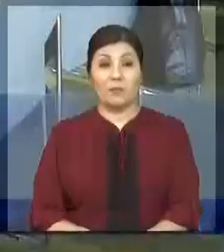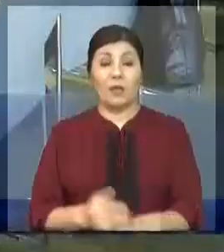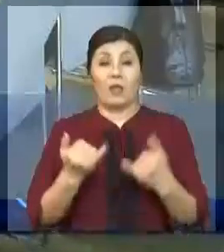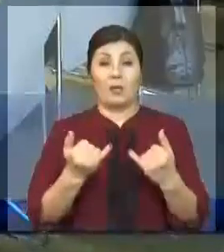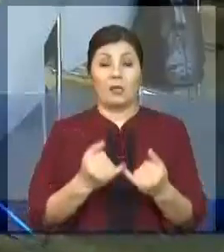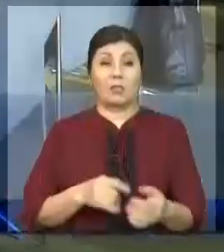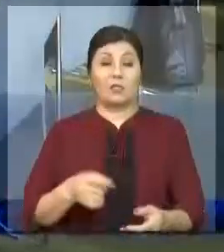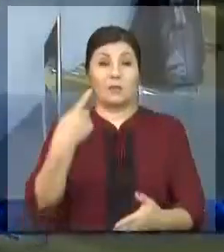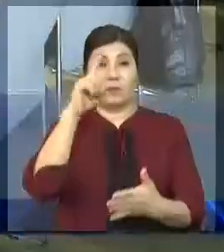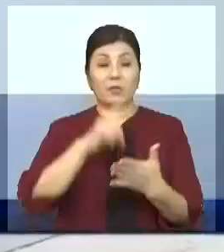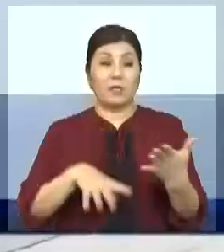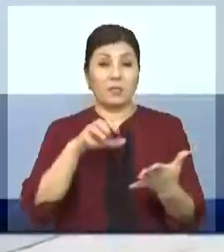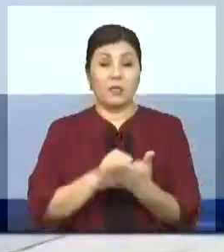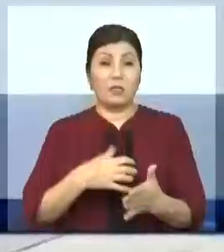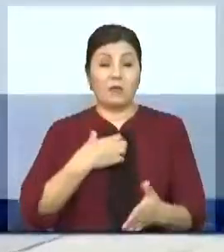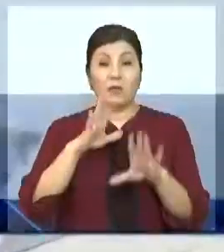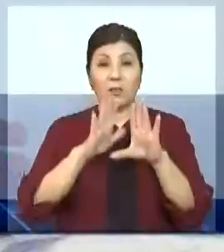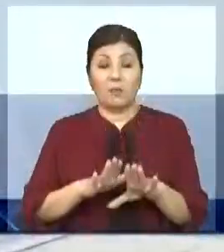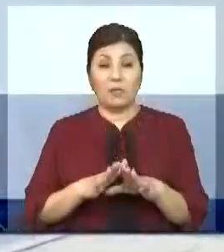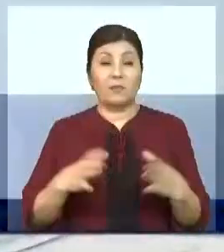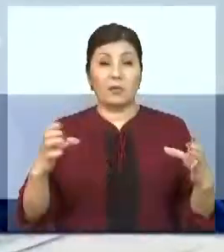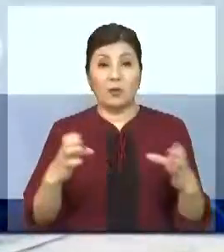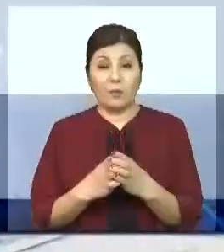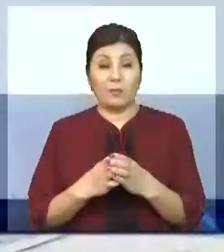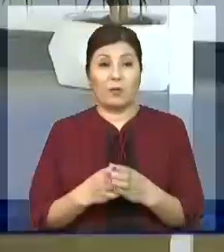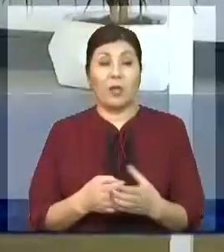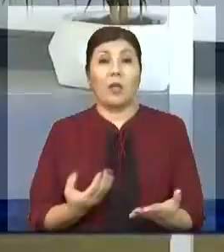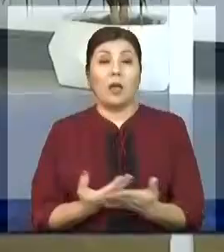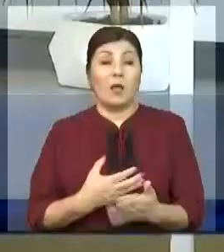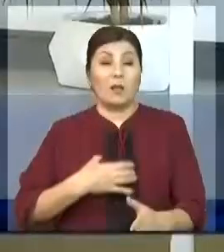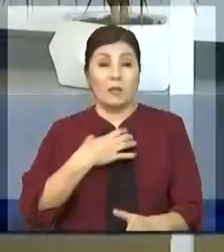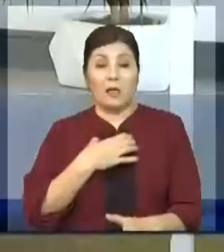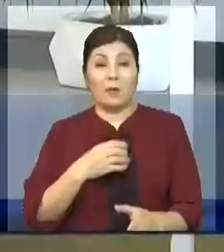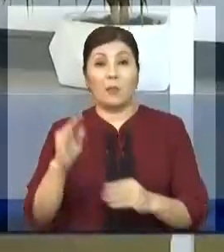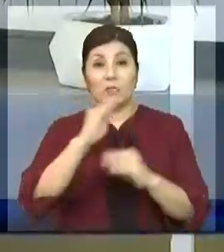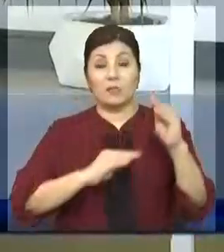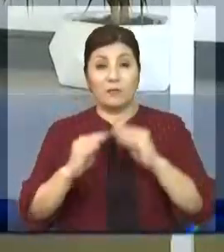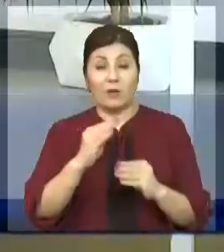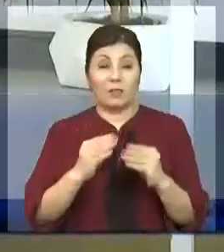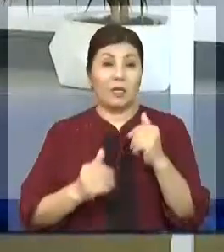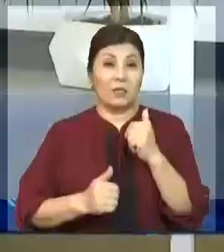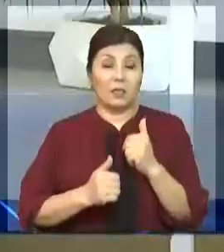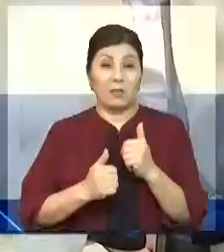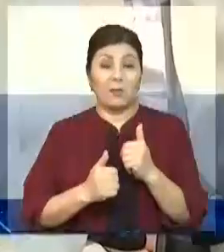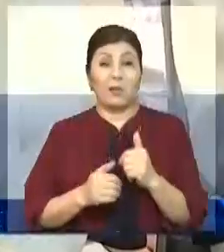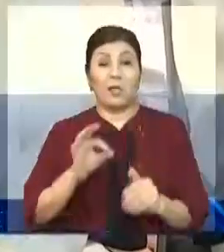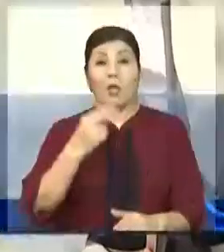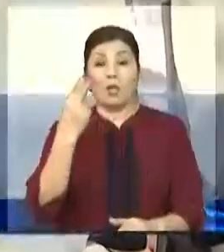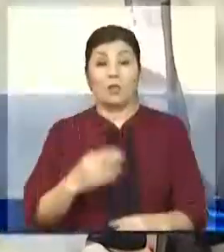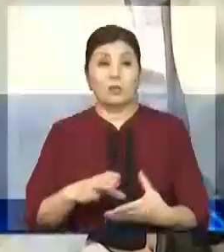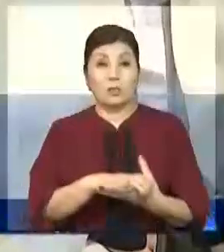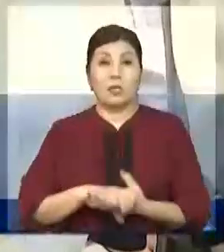На сегодня религия занимает важное место в жизни современного общества, играет значительную роль в формировании моральных принципов и социального